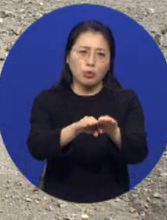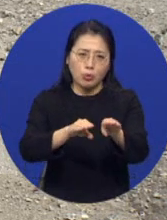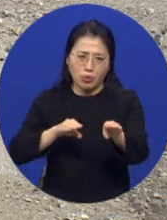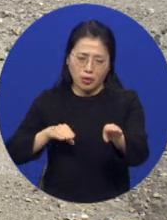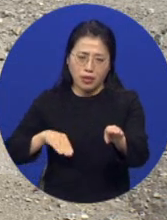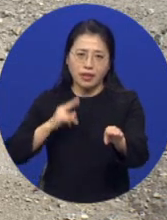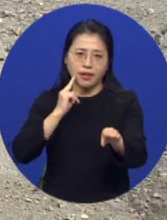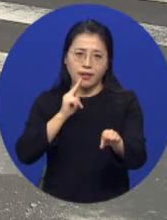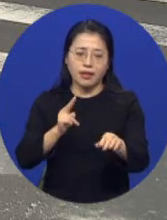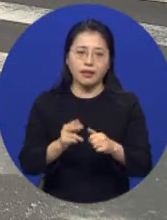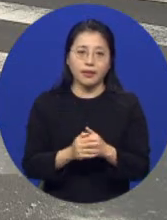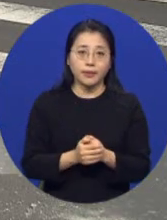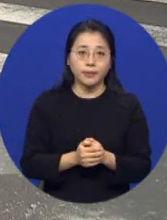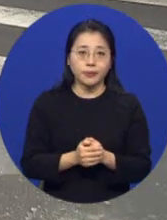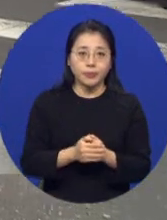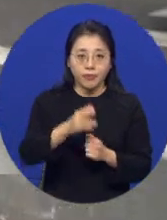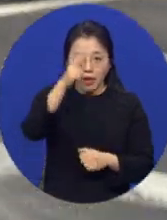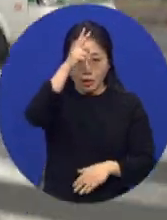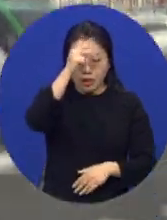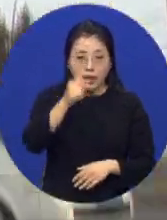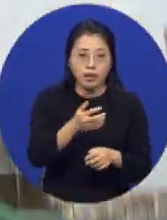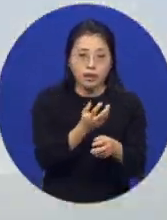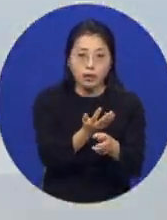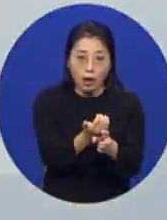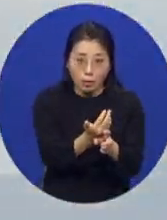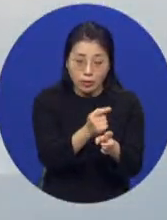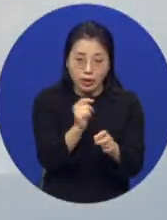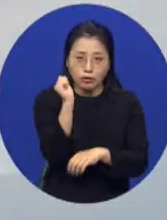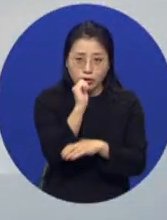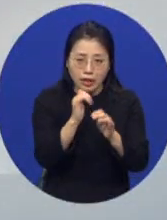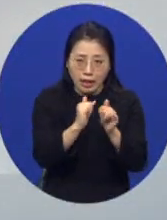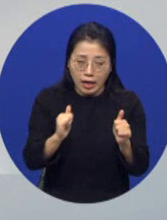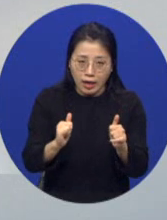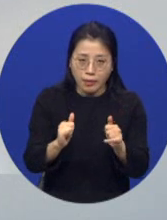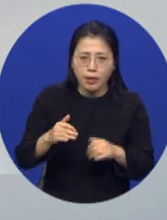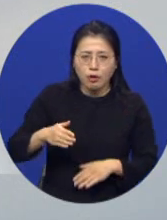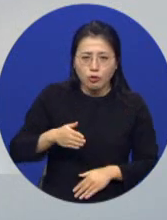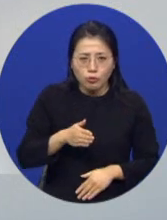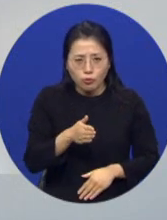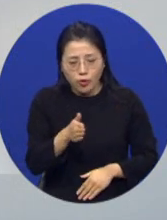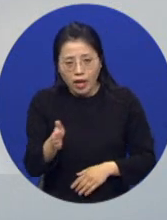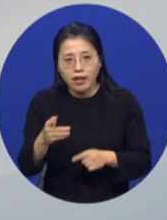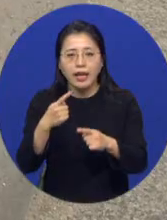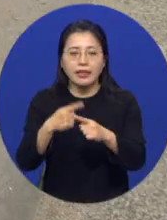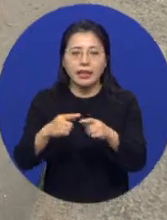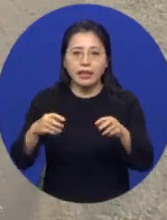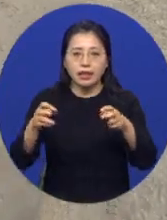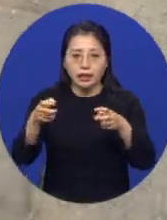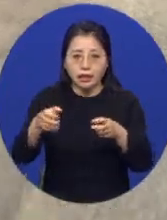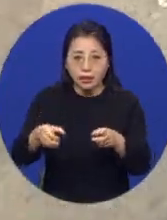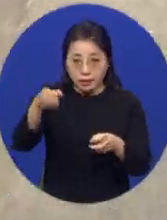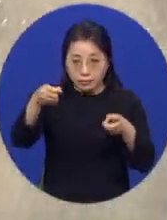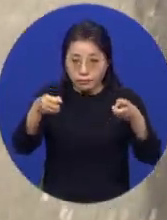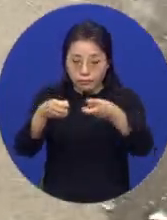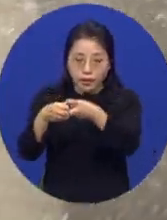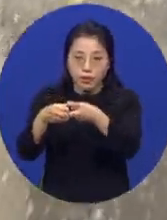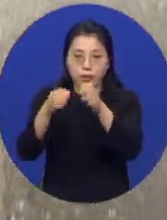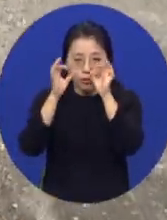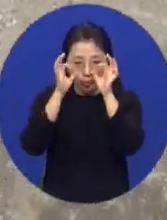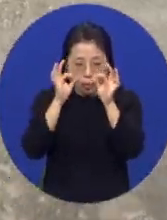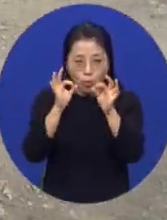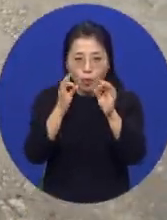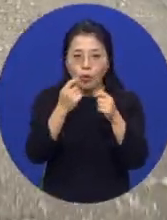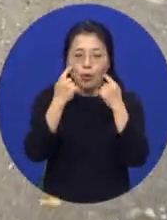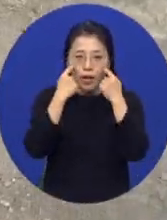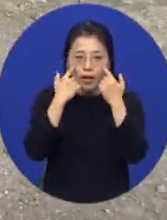혼잡을 빚었습니다 경찰은 화물차 운전기사가 전봇대에 가깝게 우회전하다 사고하는 것으로 보고이 정확한